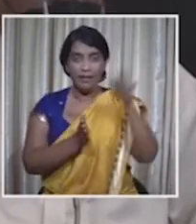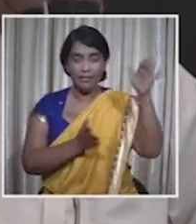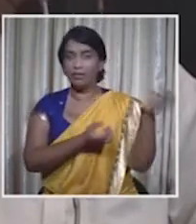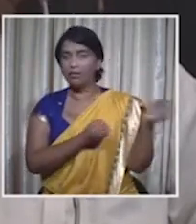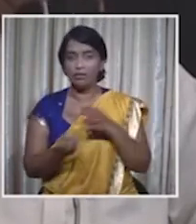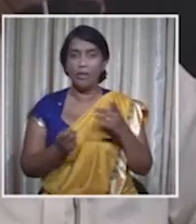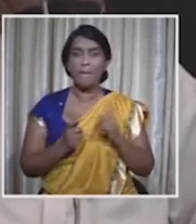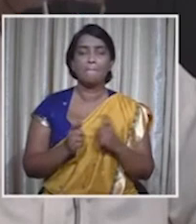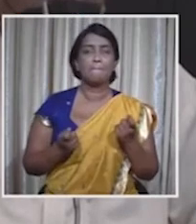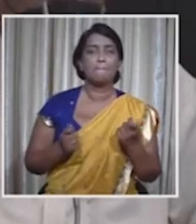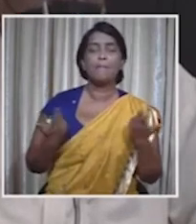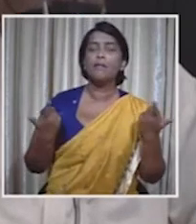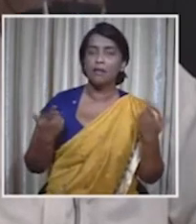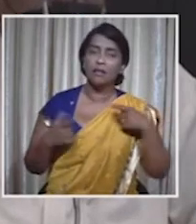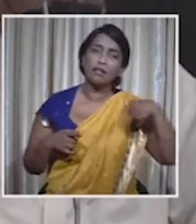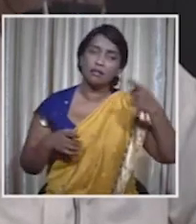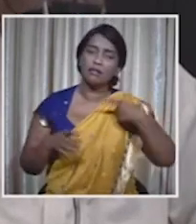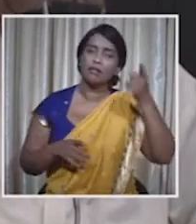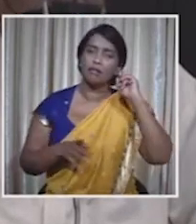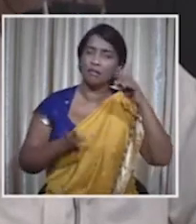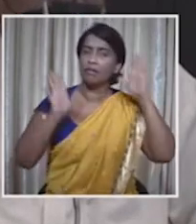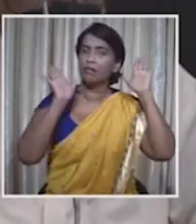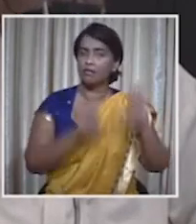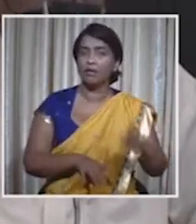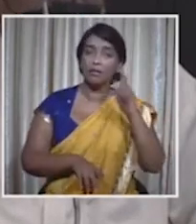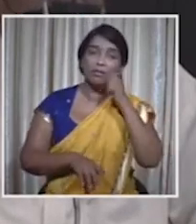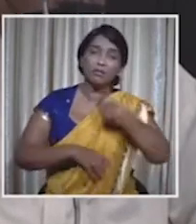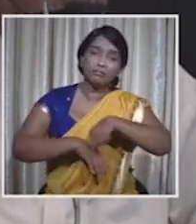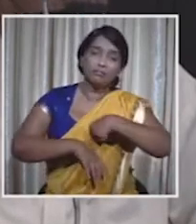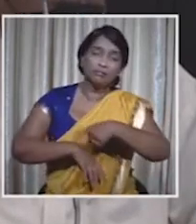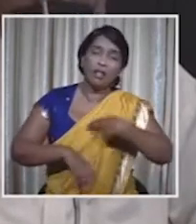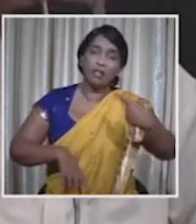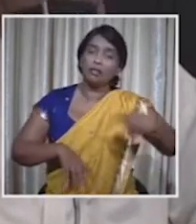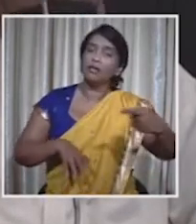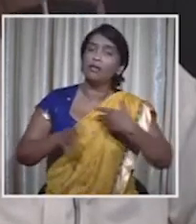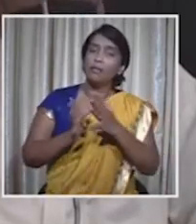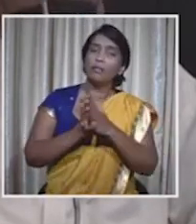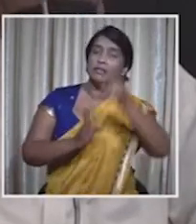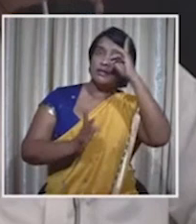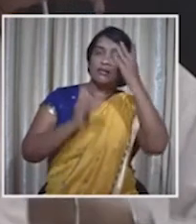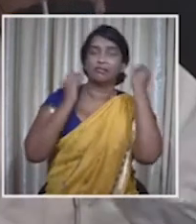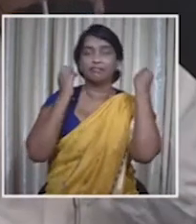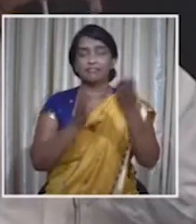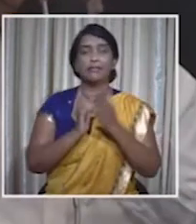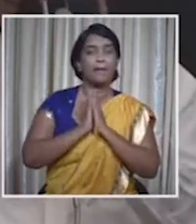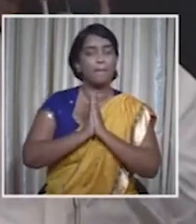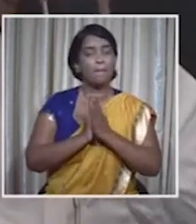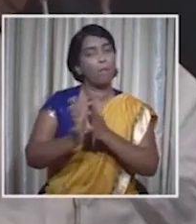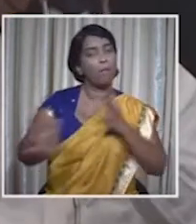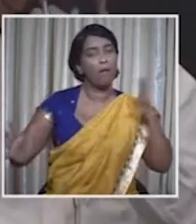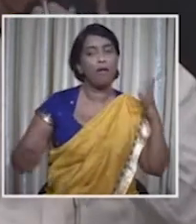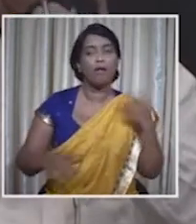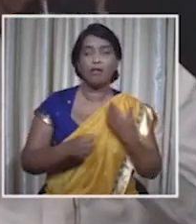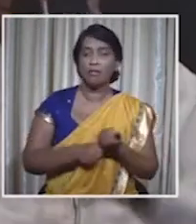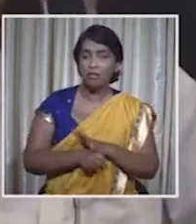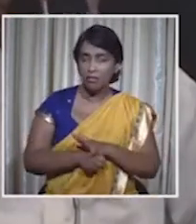එනවා ගොඩබා ගන්න සල්ලි නැතුව දවස් ගණන් ප්‍රමාද ගාස්තු කරනවා මිනිස්සු පැය ගණන් දවස් ගණන් දෙස්තිදි පෝලිං වල